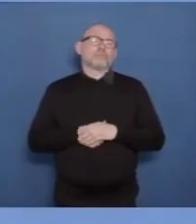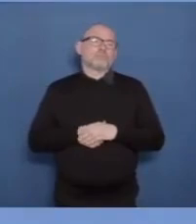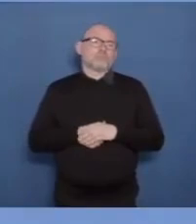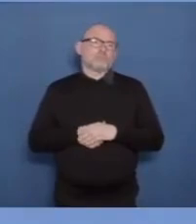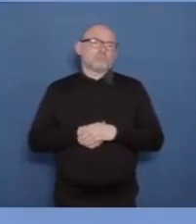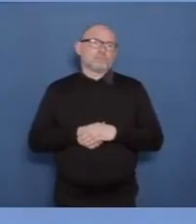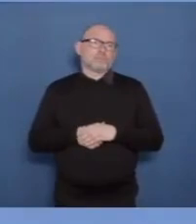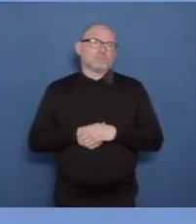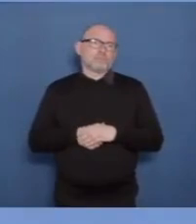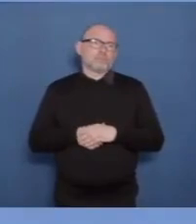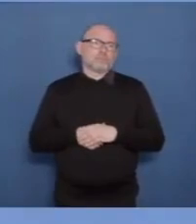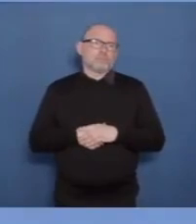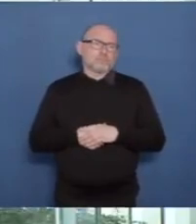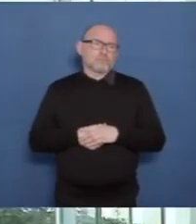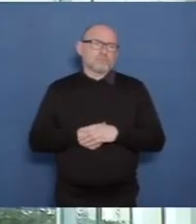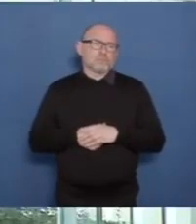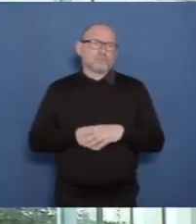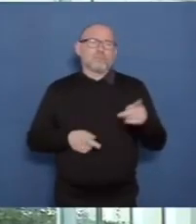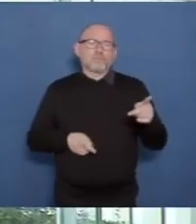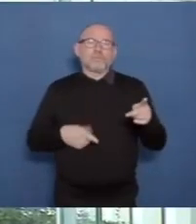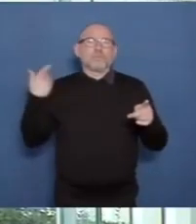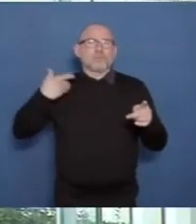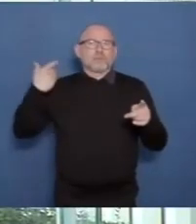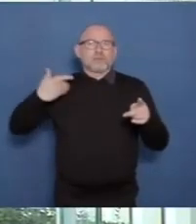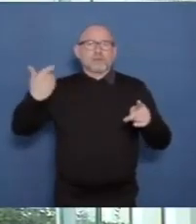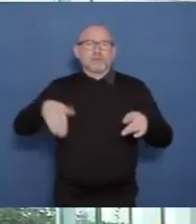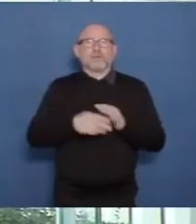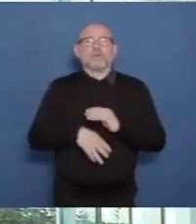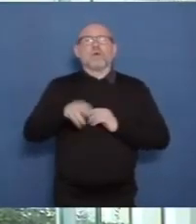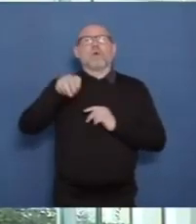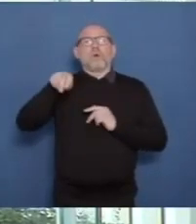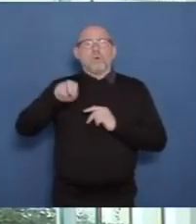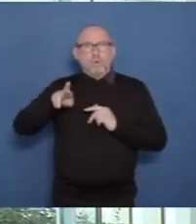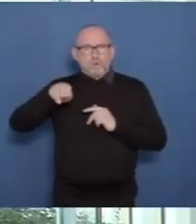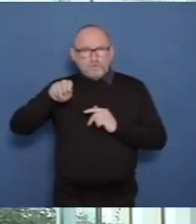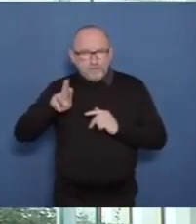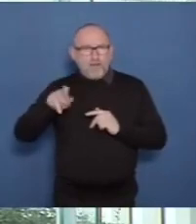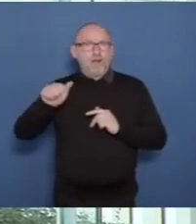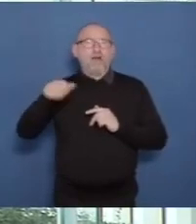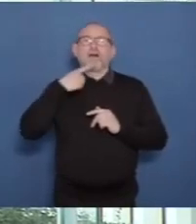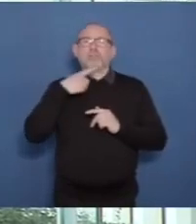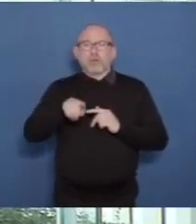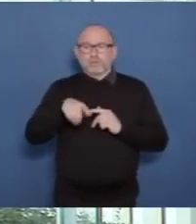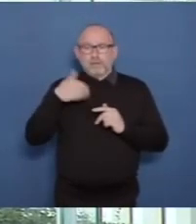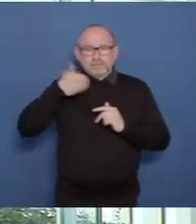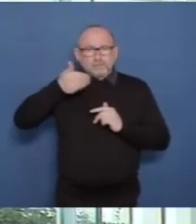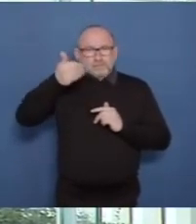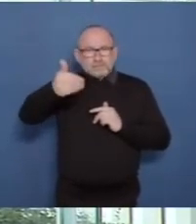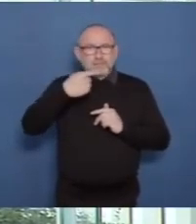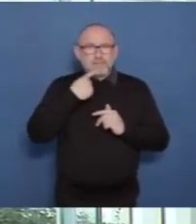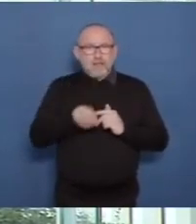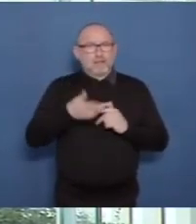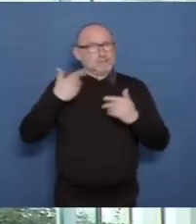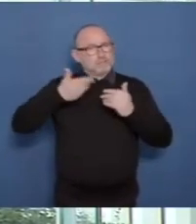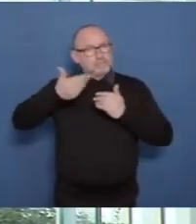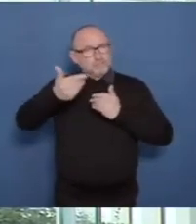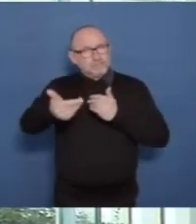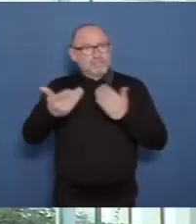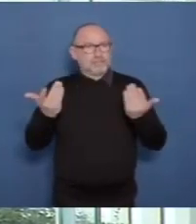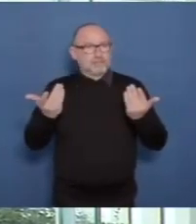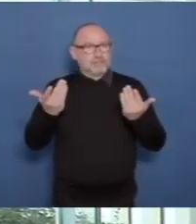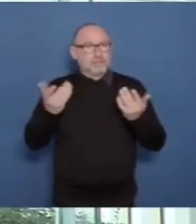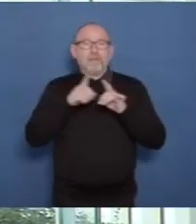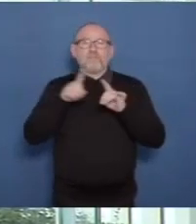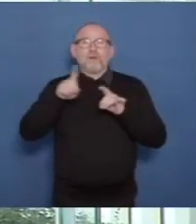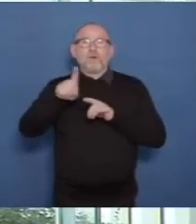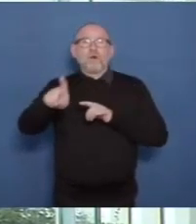Wir sind, glaube ich, in der Vergangenheit schon mehrfach auf das Thema UNRWA eingegangen. Herr Burger hat dazu in der vergangenen Woche ausgeführt und in Bezug